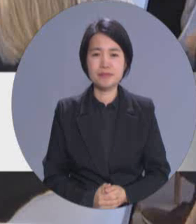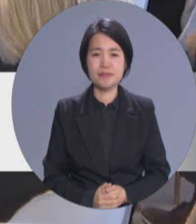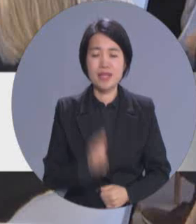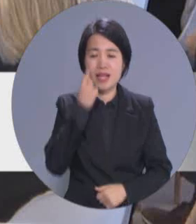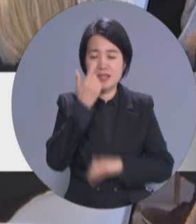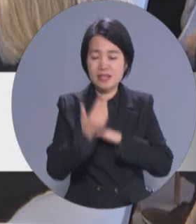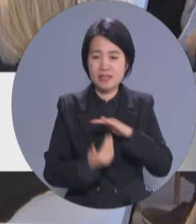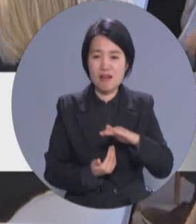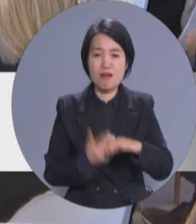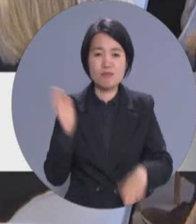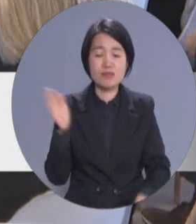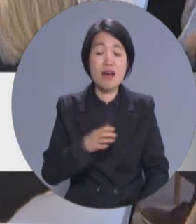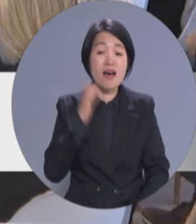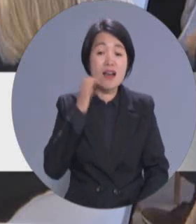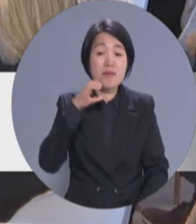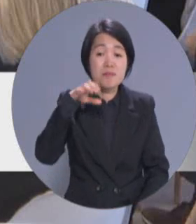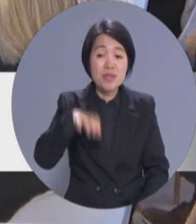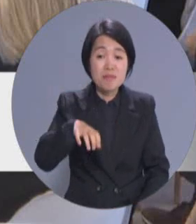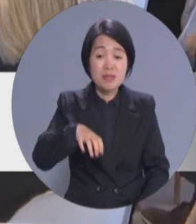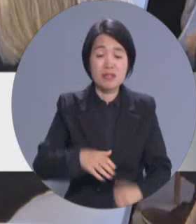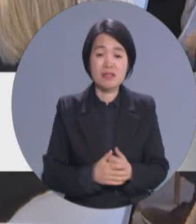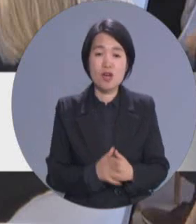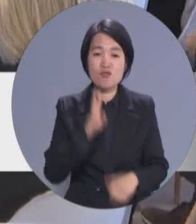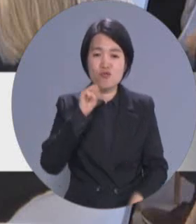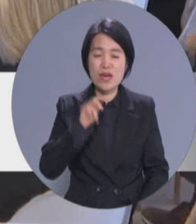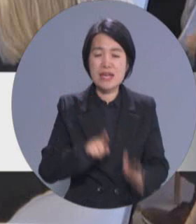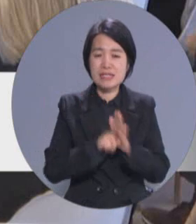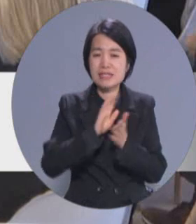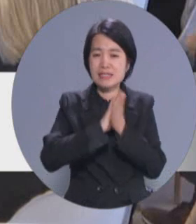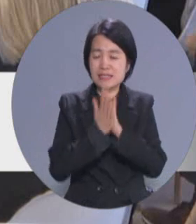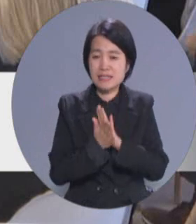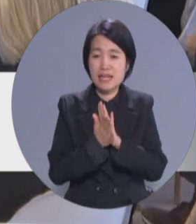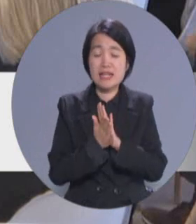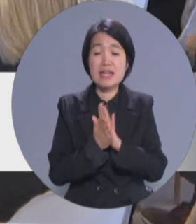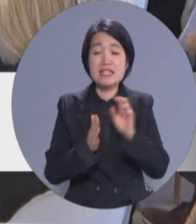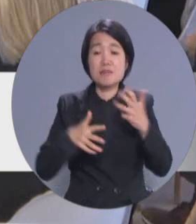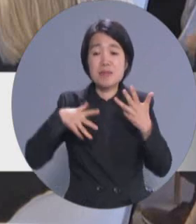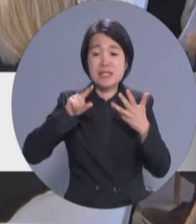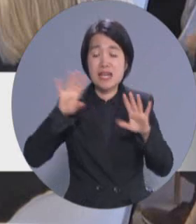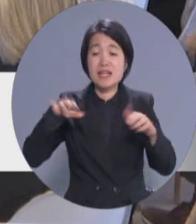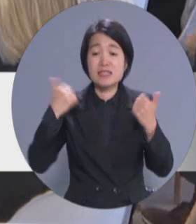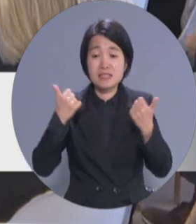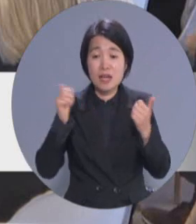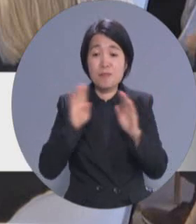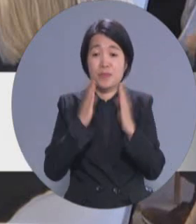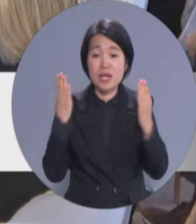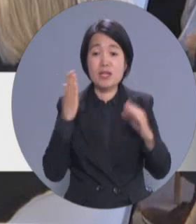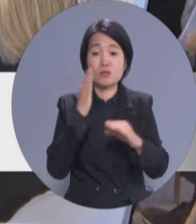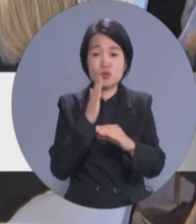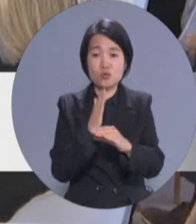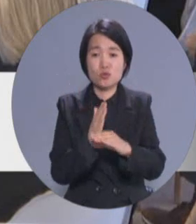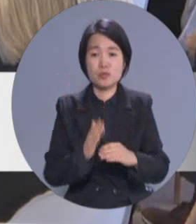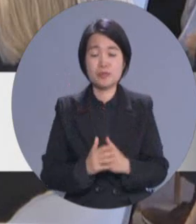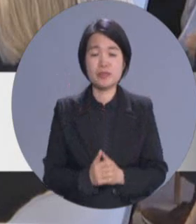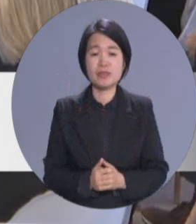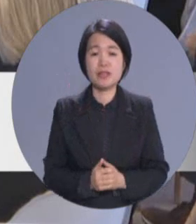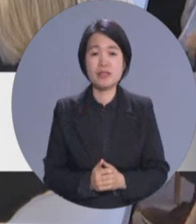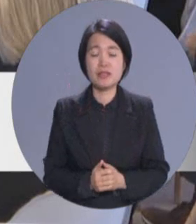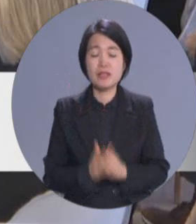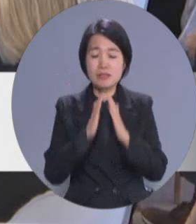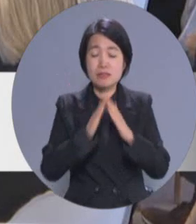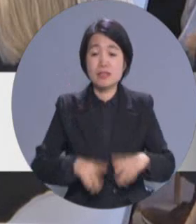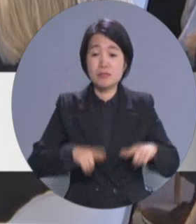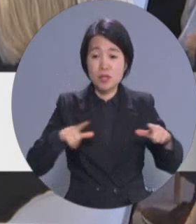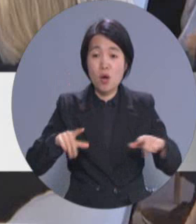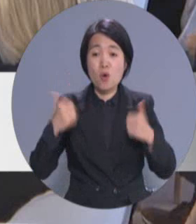지난달 말부터 아랍에미리트에서 유엔 기후변화협약 28차 당사국 총회가 열리고 있습니다.